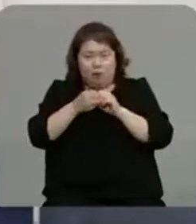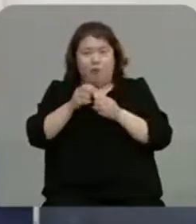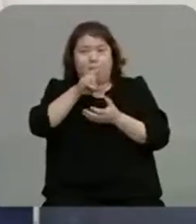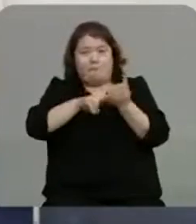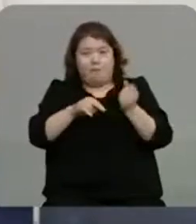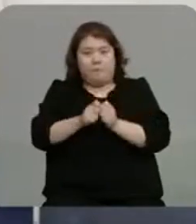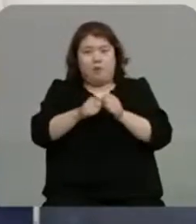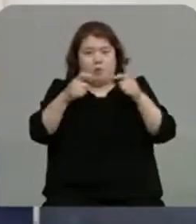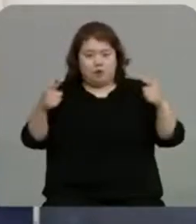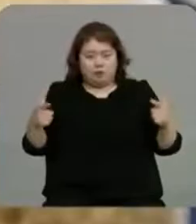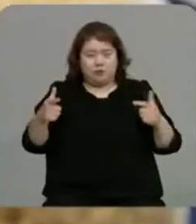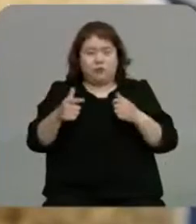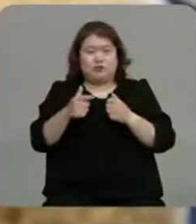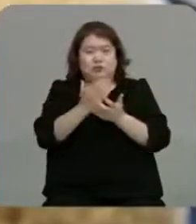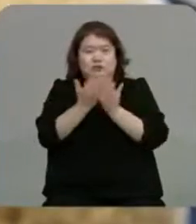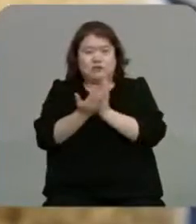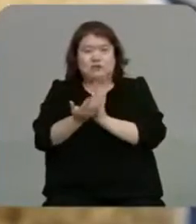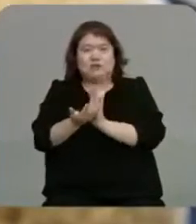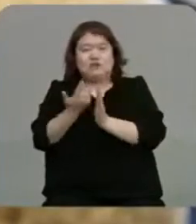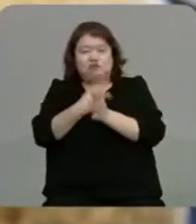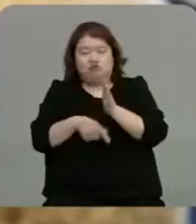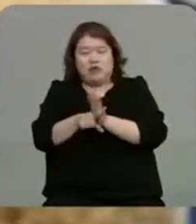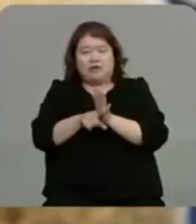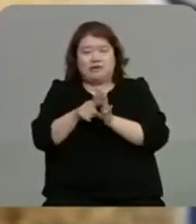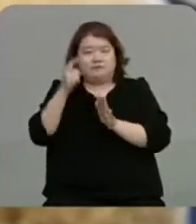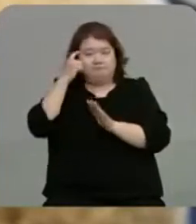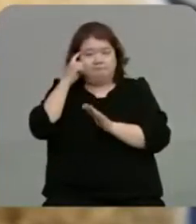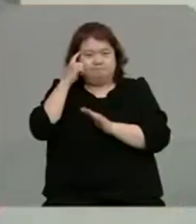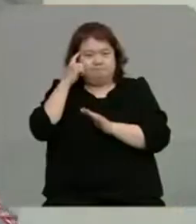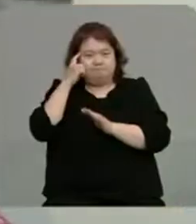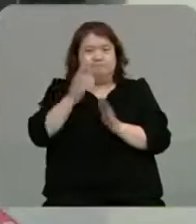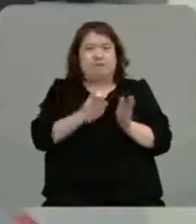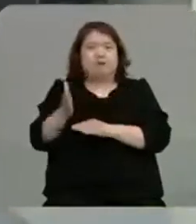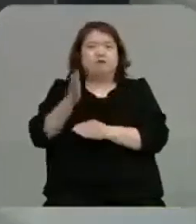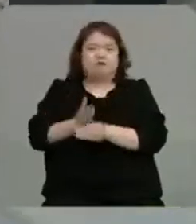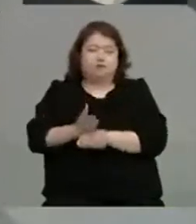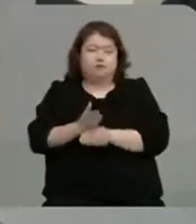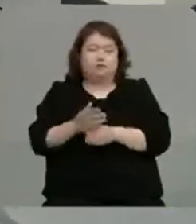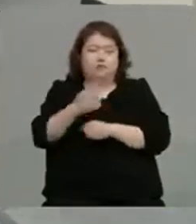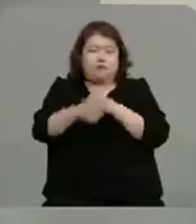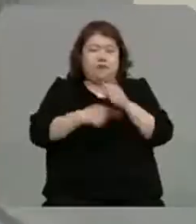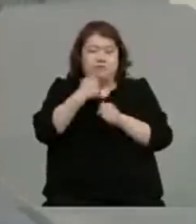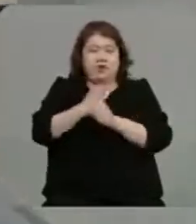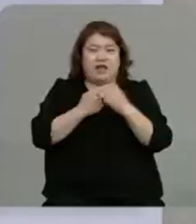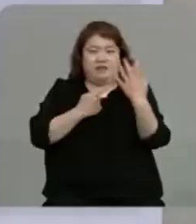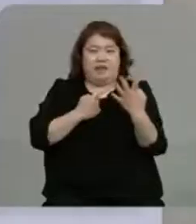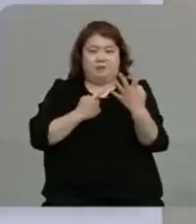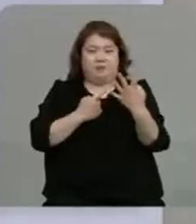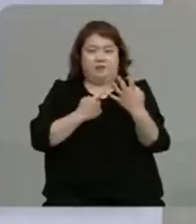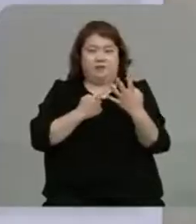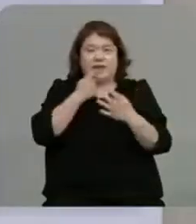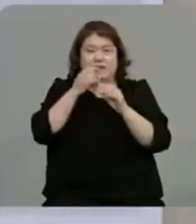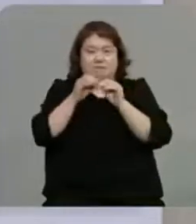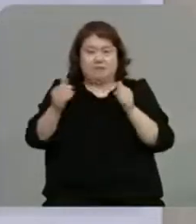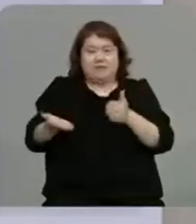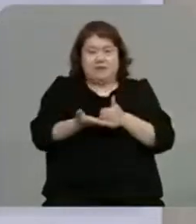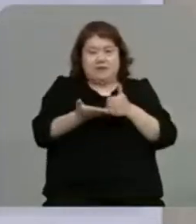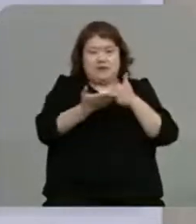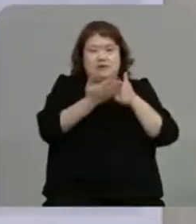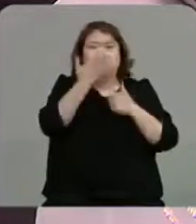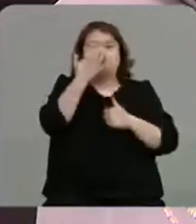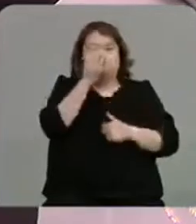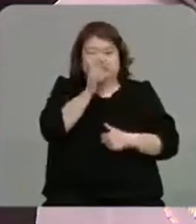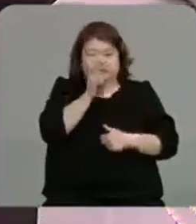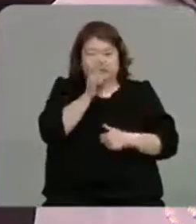등밀 자급률을 늘리기 위한 전략 마련에 나섰습니다. 한 해에 최대 4번까지 밀을 재배할 수 있는